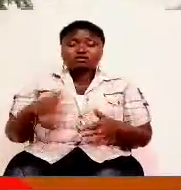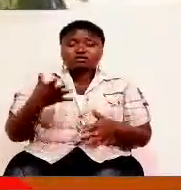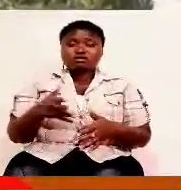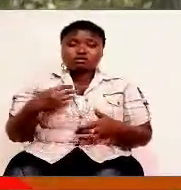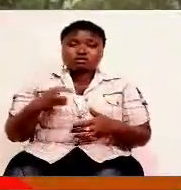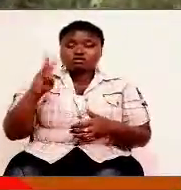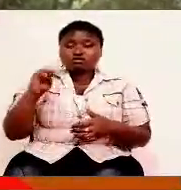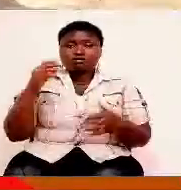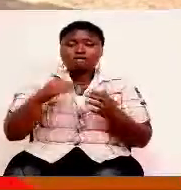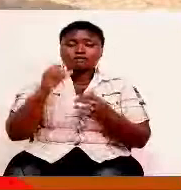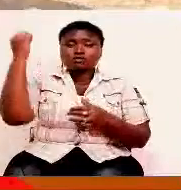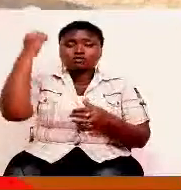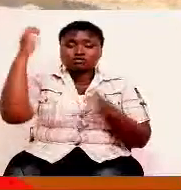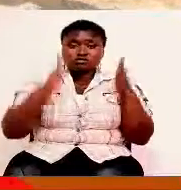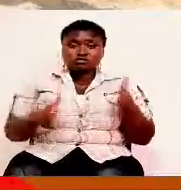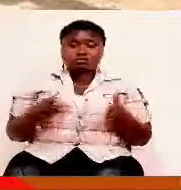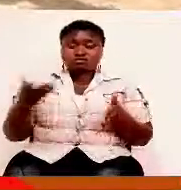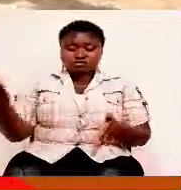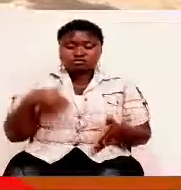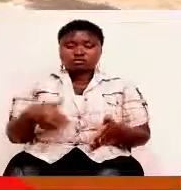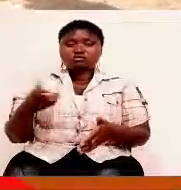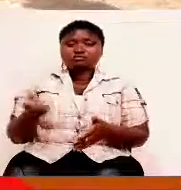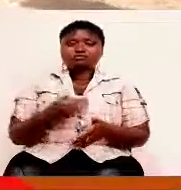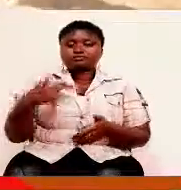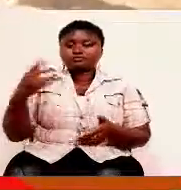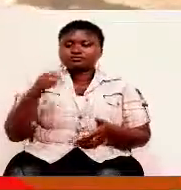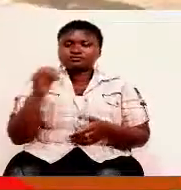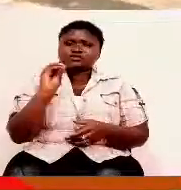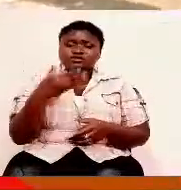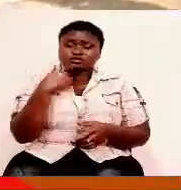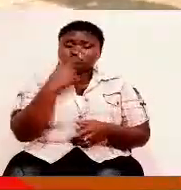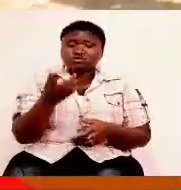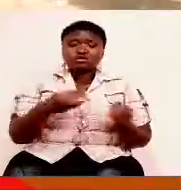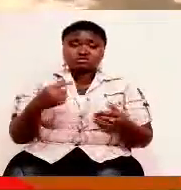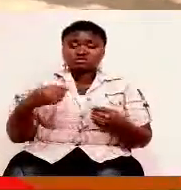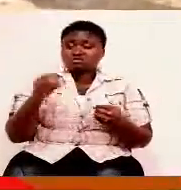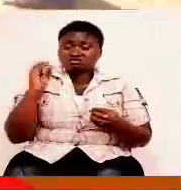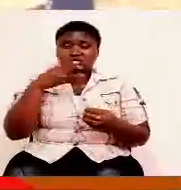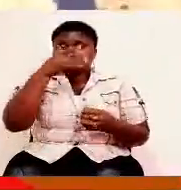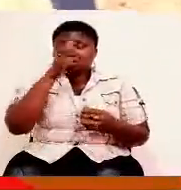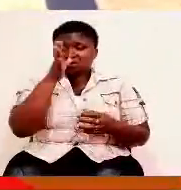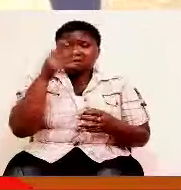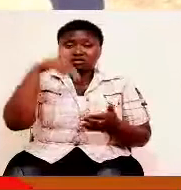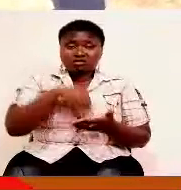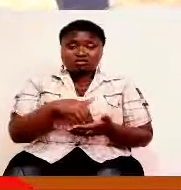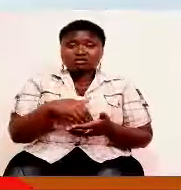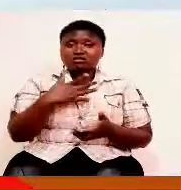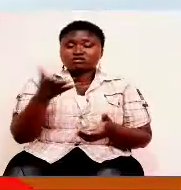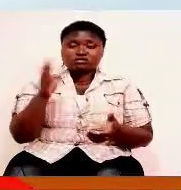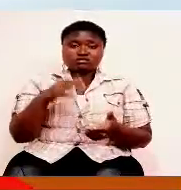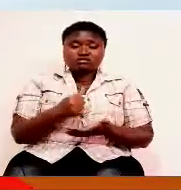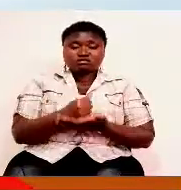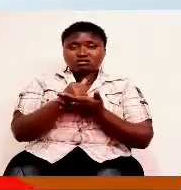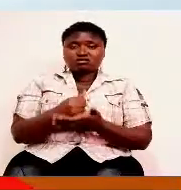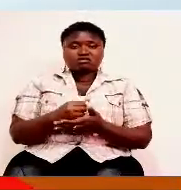bereria kabe inishi ya gedhura noke ya mwaka tororete. Haya mauete matiguete kira kuheni olegi. Atimasha aguramu teti ni